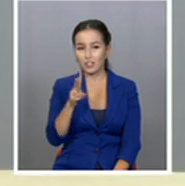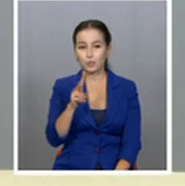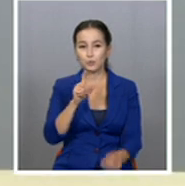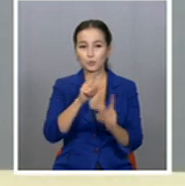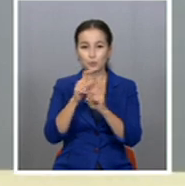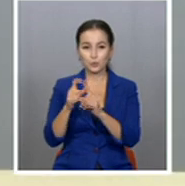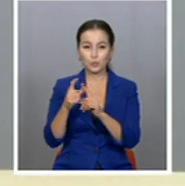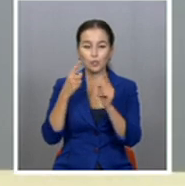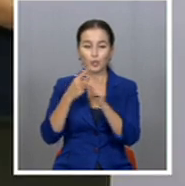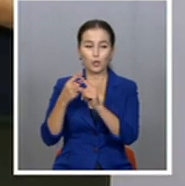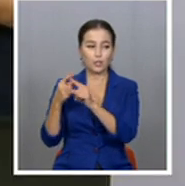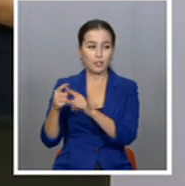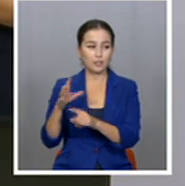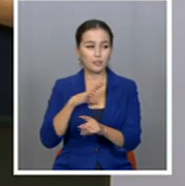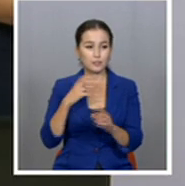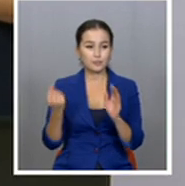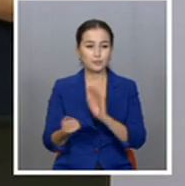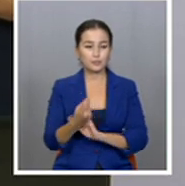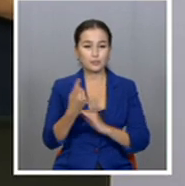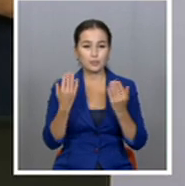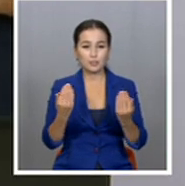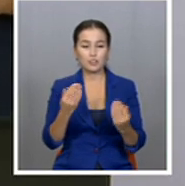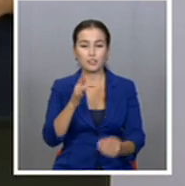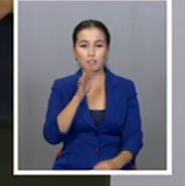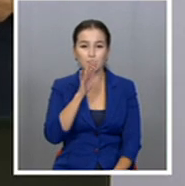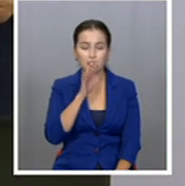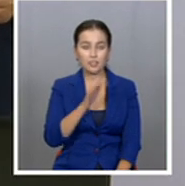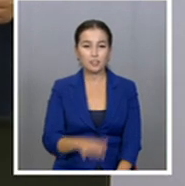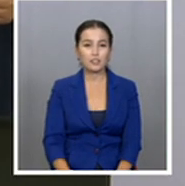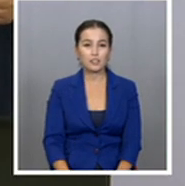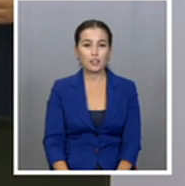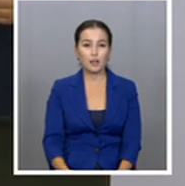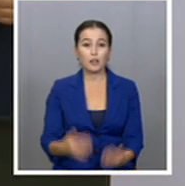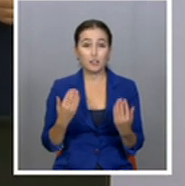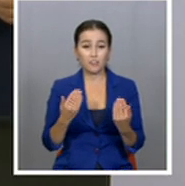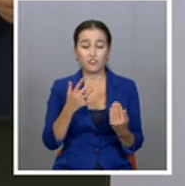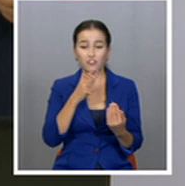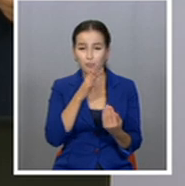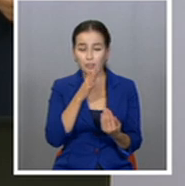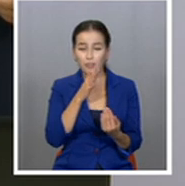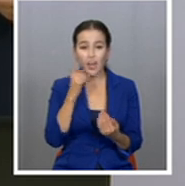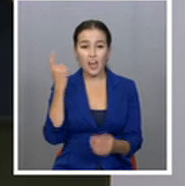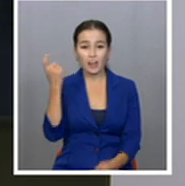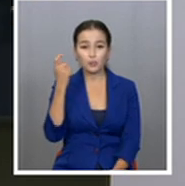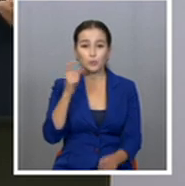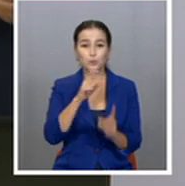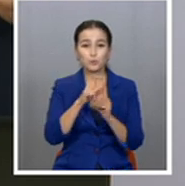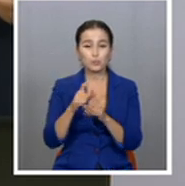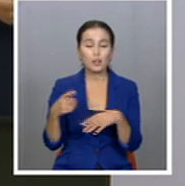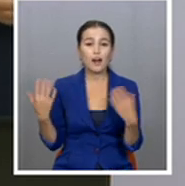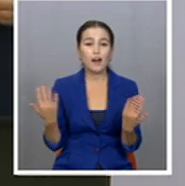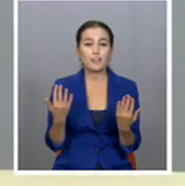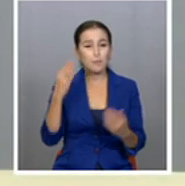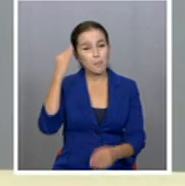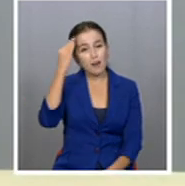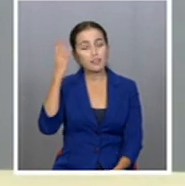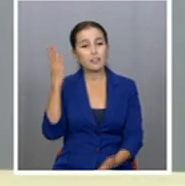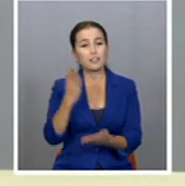екен. Бүгінде, яғни бүгінгі таңда экономика сөзі қандай мағынаға ие